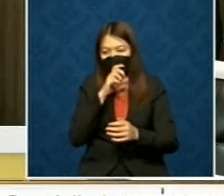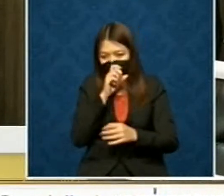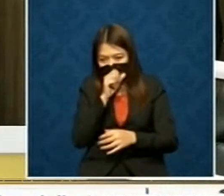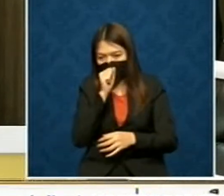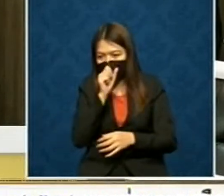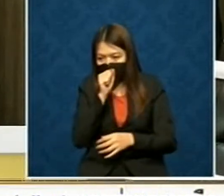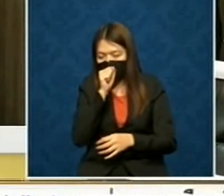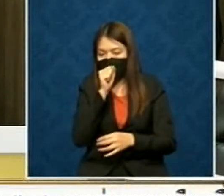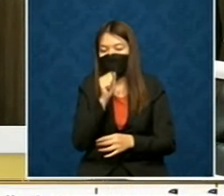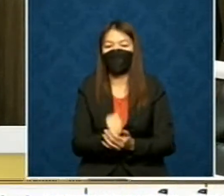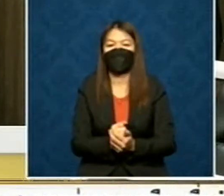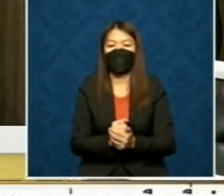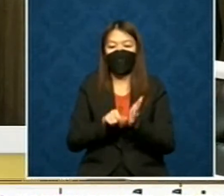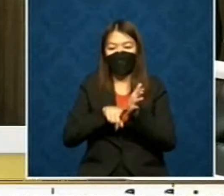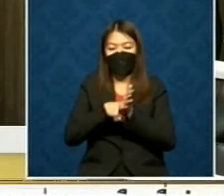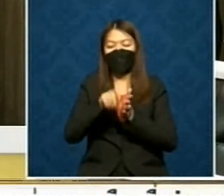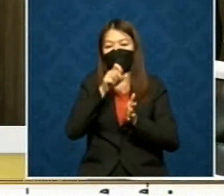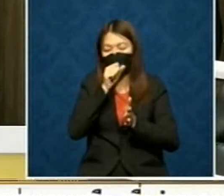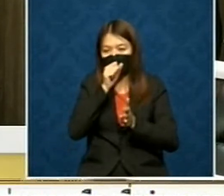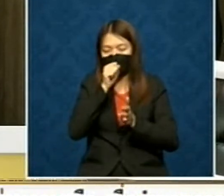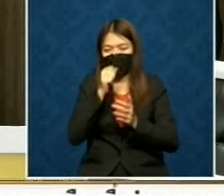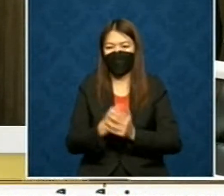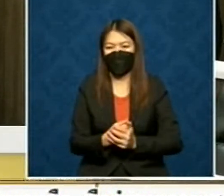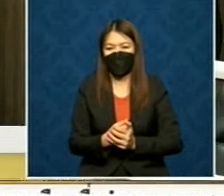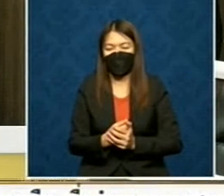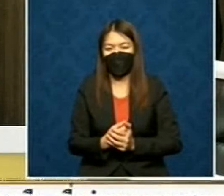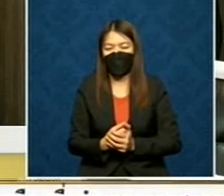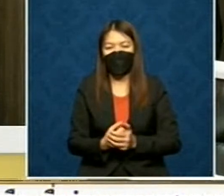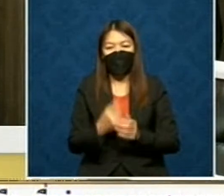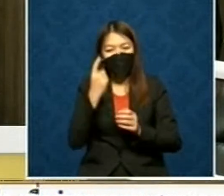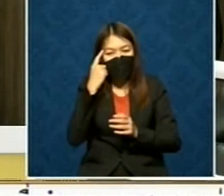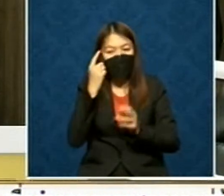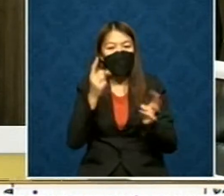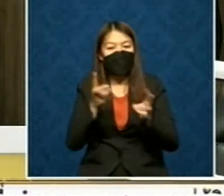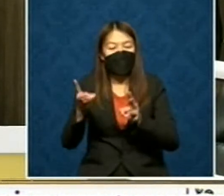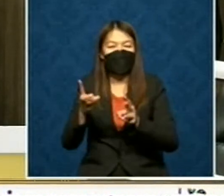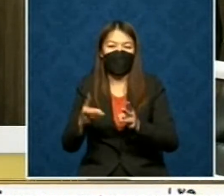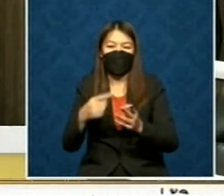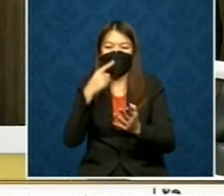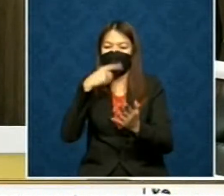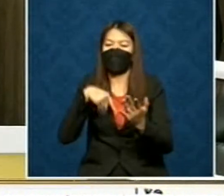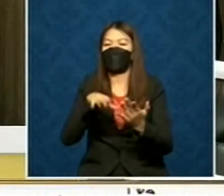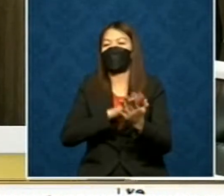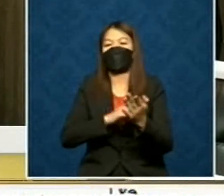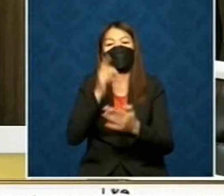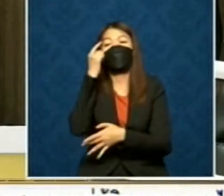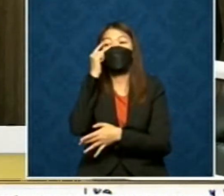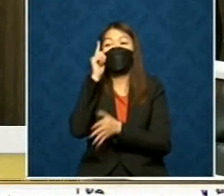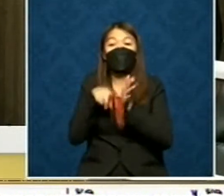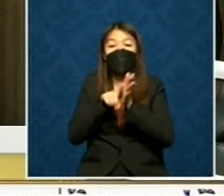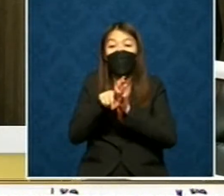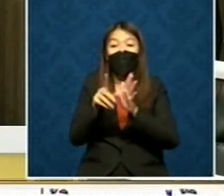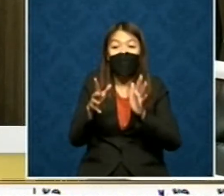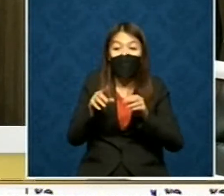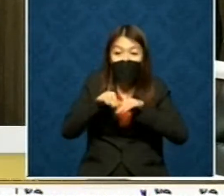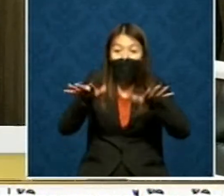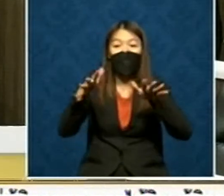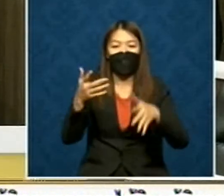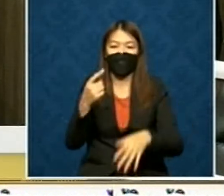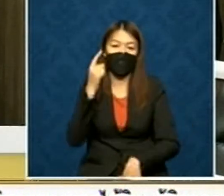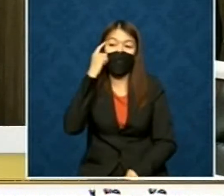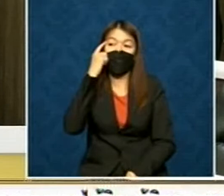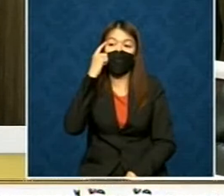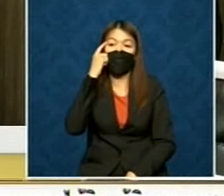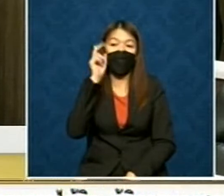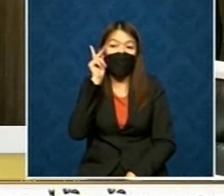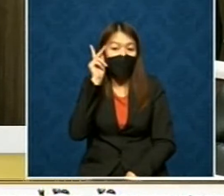เพระมีทงอย่างเดียวือตั้งเอาไ้ว่าทำไงก็ได้้ประเทศไยไม่รู้วามีการระบาทผมกลาพ